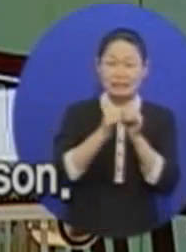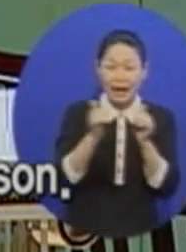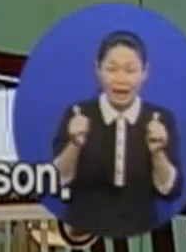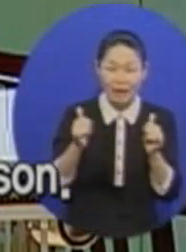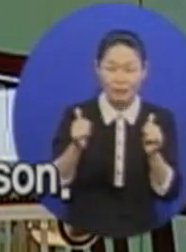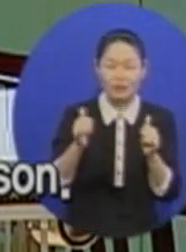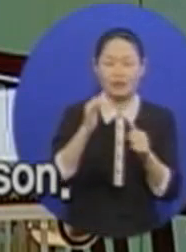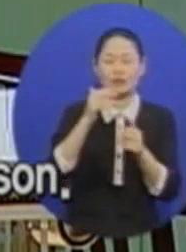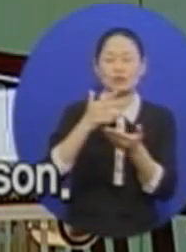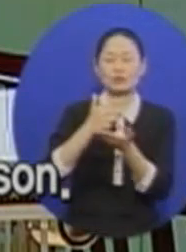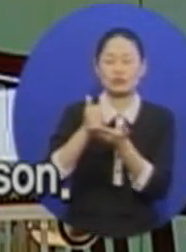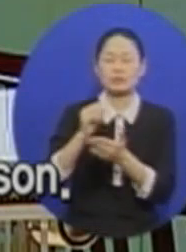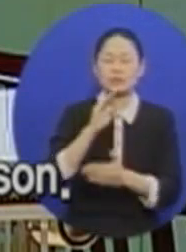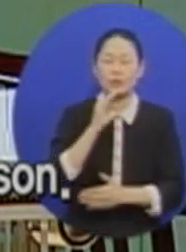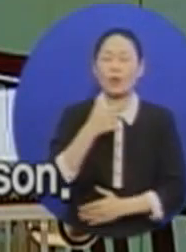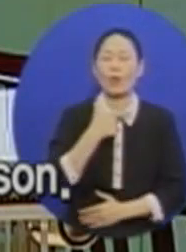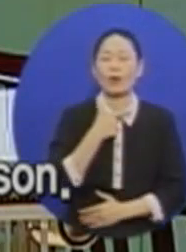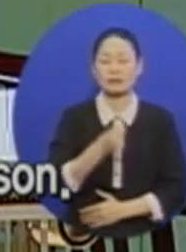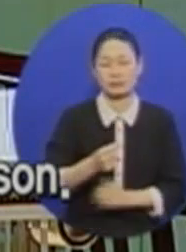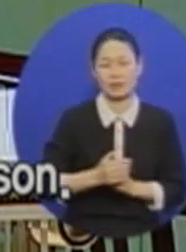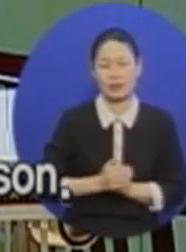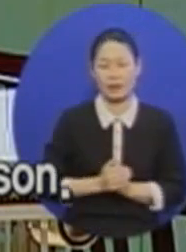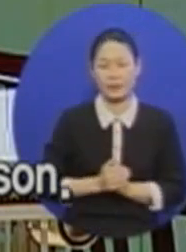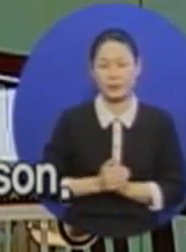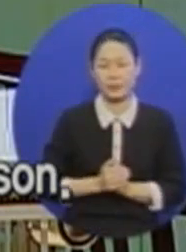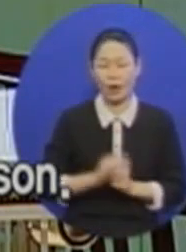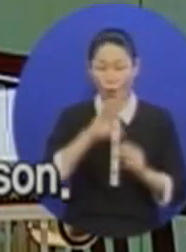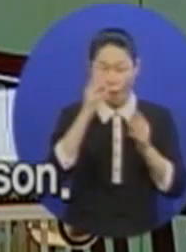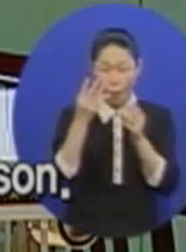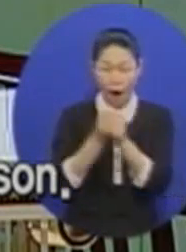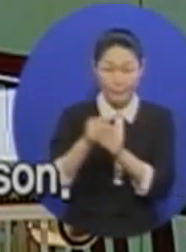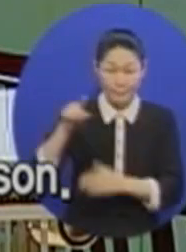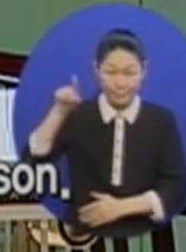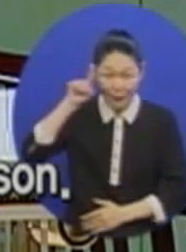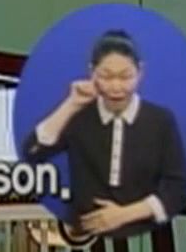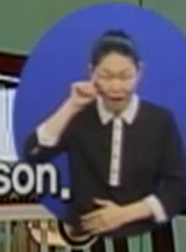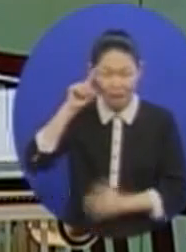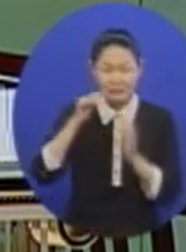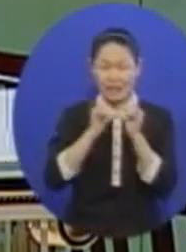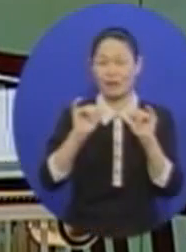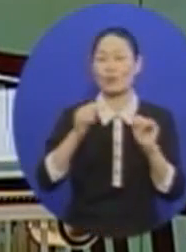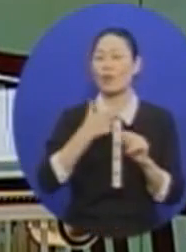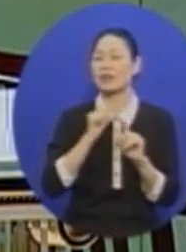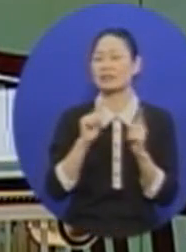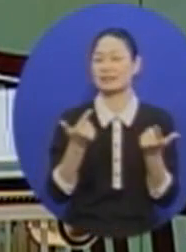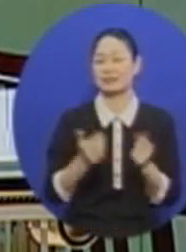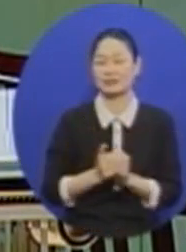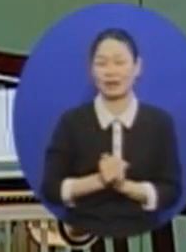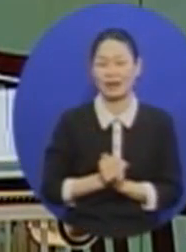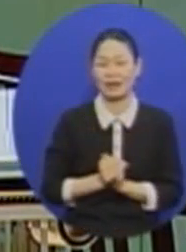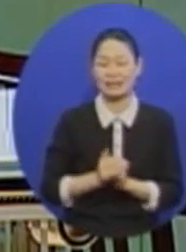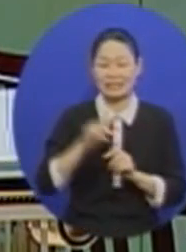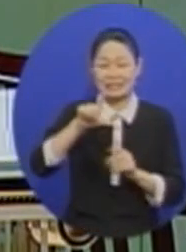원하시는 거에요 완벽한 사람이 아니에요 그러므로 오늘 이 시간에 정말